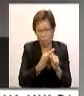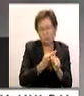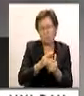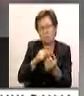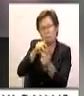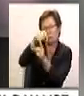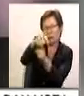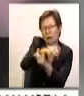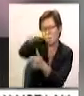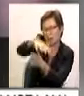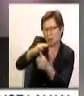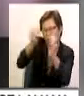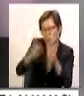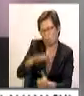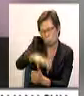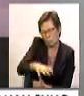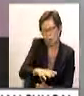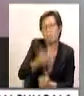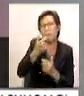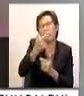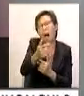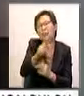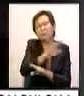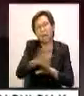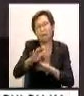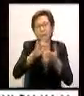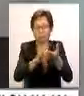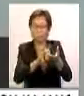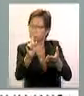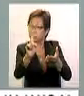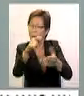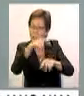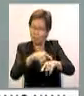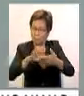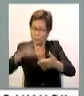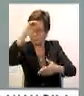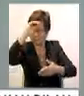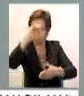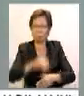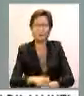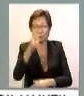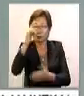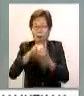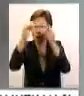menyerang dan menghina guru terbabit selepas diminta tidak menggunakan telefon bimbit ketika sesi pembelajaran.